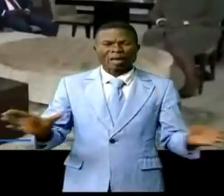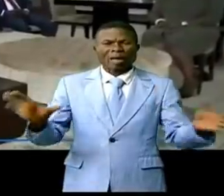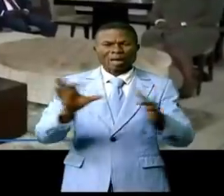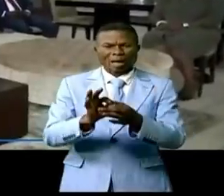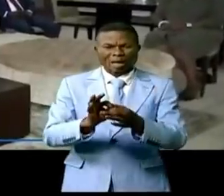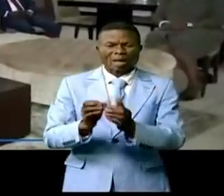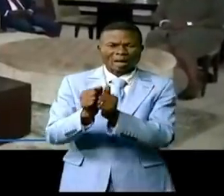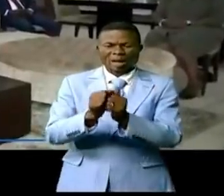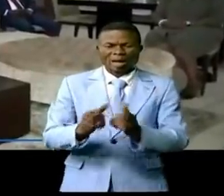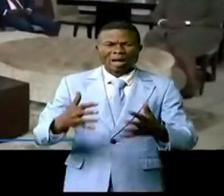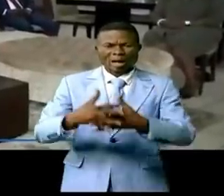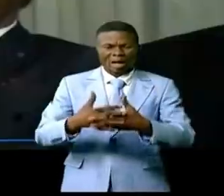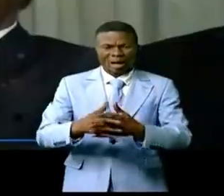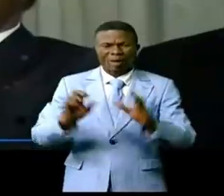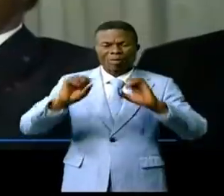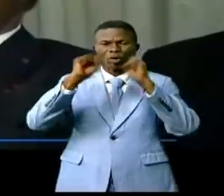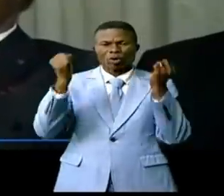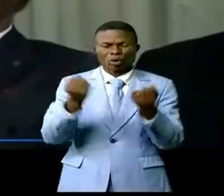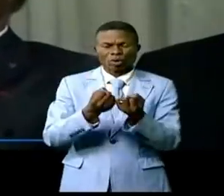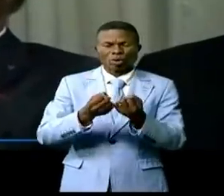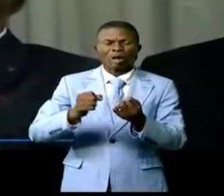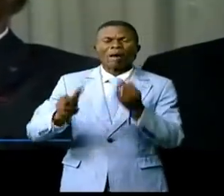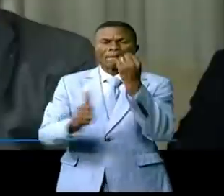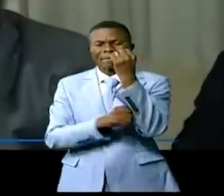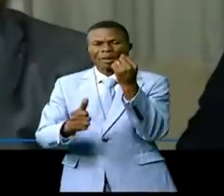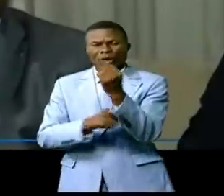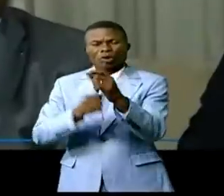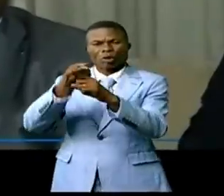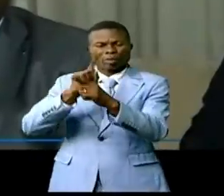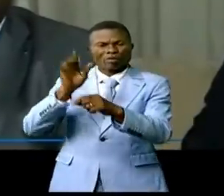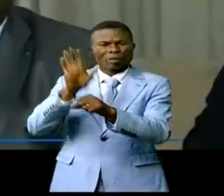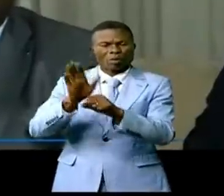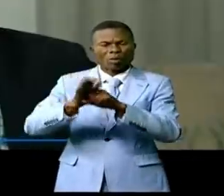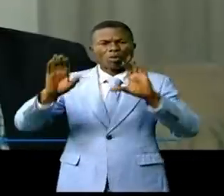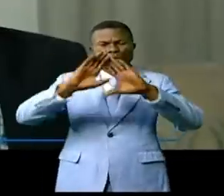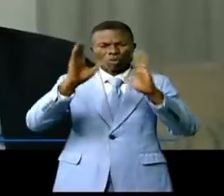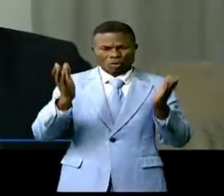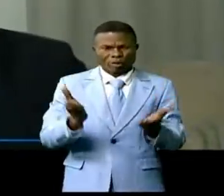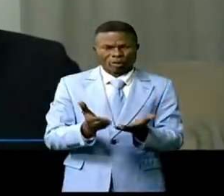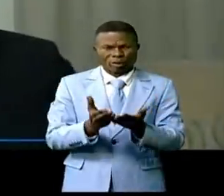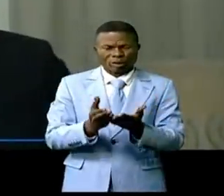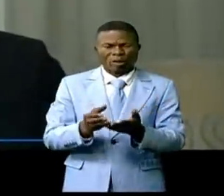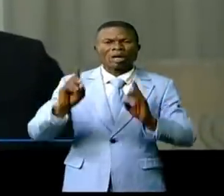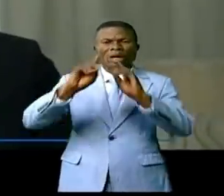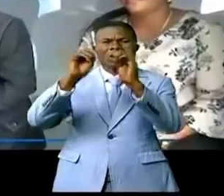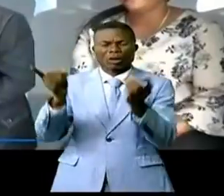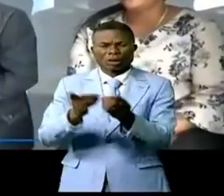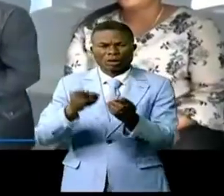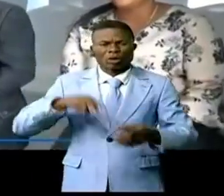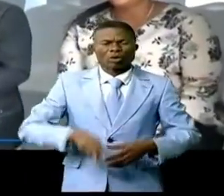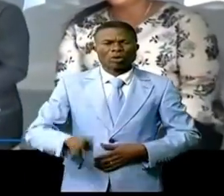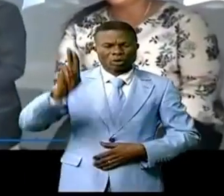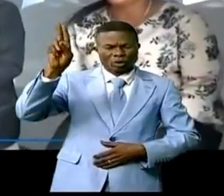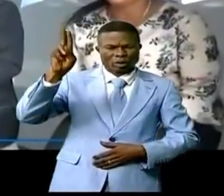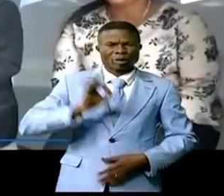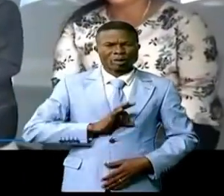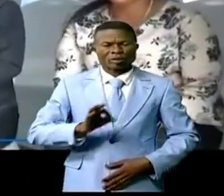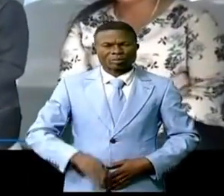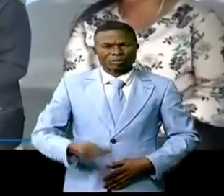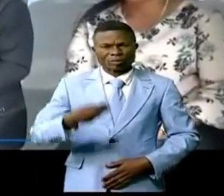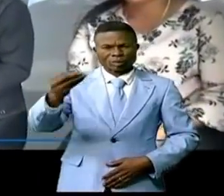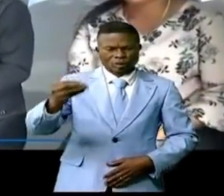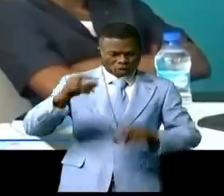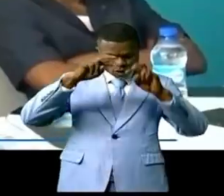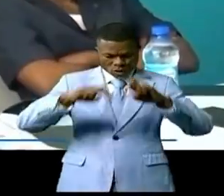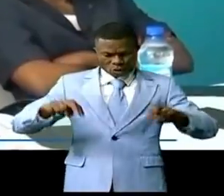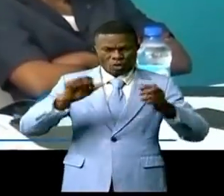l'harmonie sociale entre les ressortissants des diverses communautés. Ensuite, la délégation de l'UDPS Tshisekedi donnera sa lecture de la